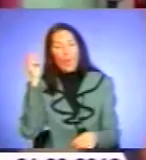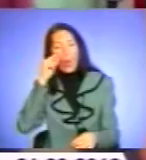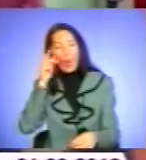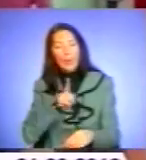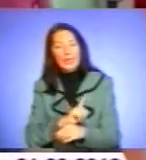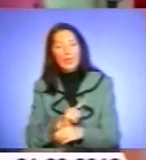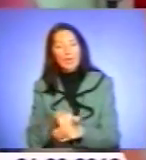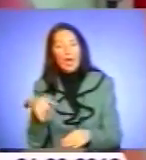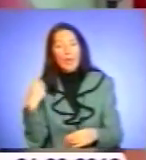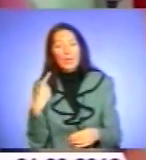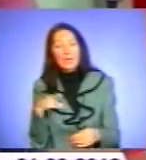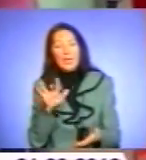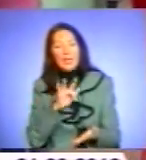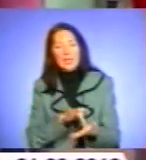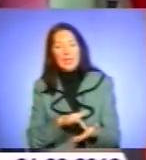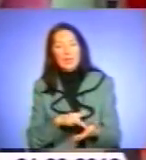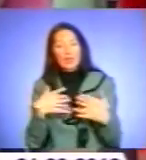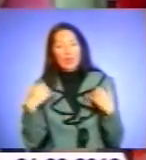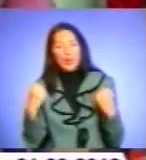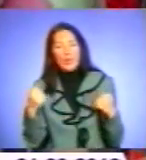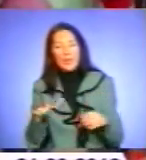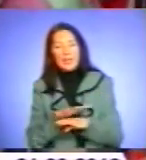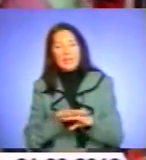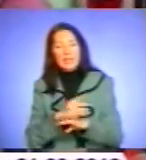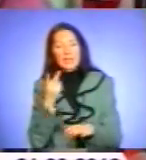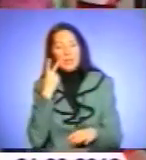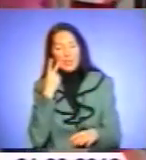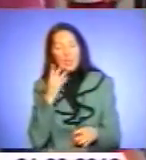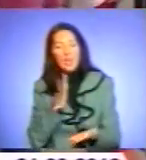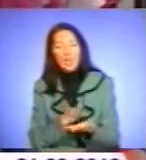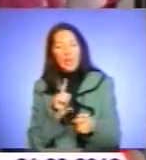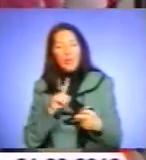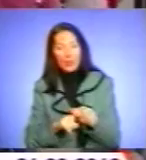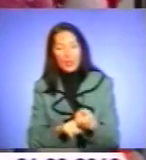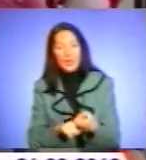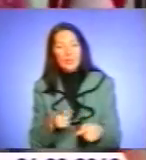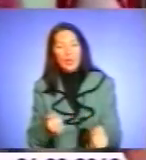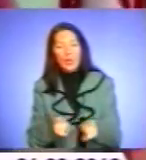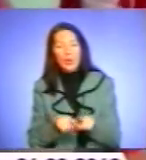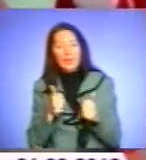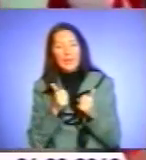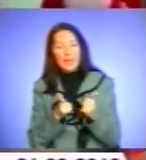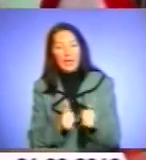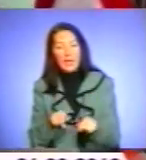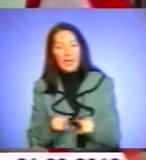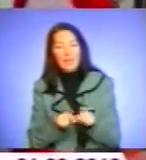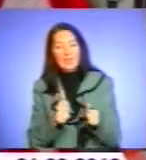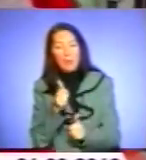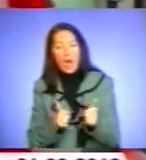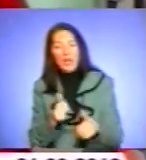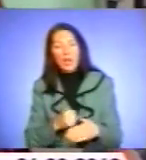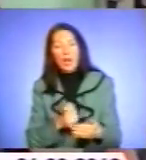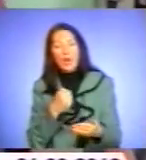Тернопільський обласний центр фізичного здоров'я населення завжди з задоволенням підключається до таких змагань. І основна мета цього